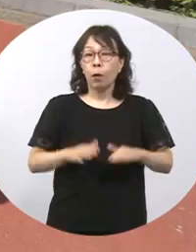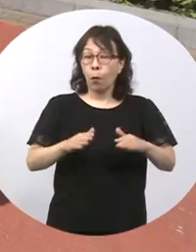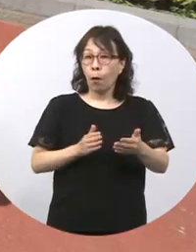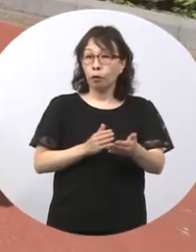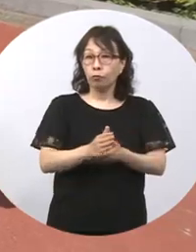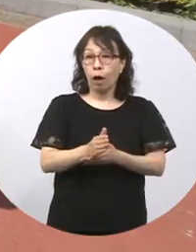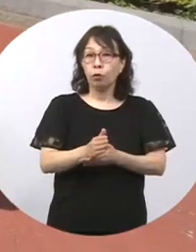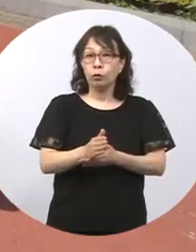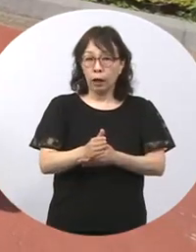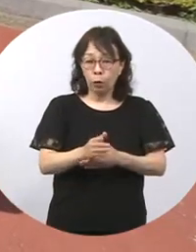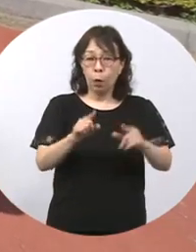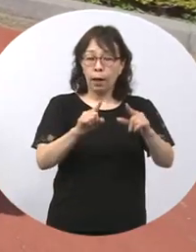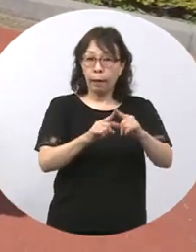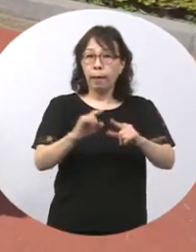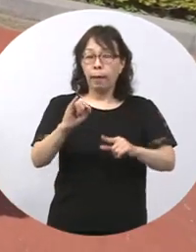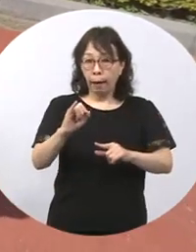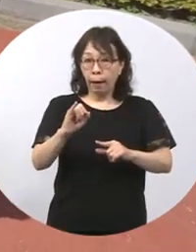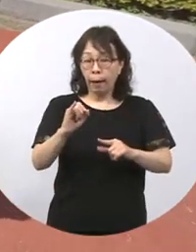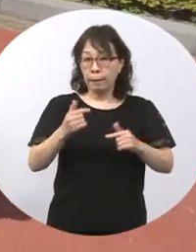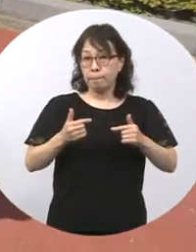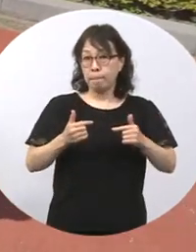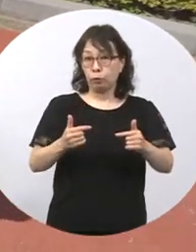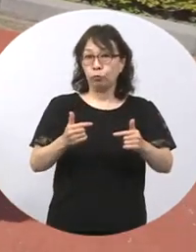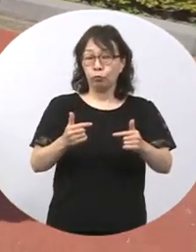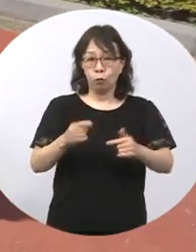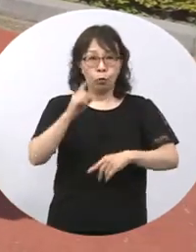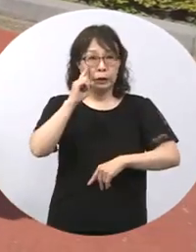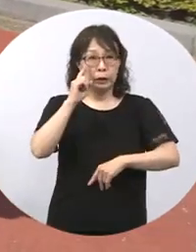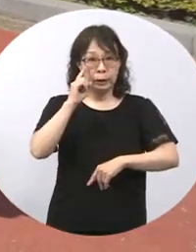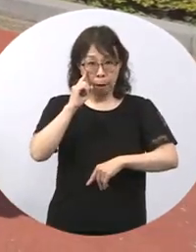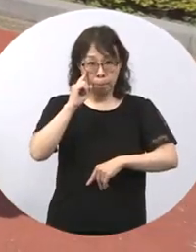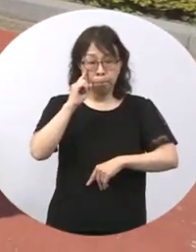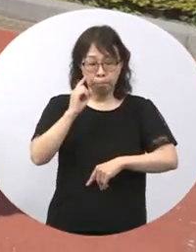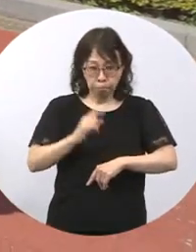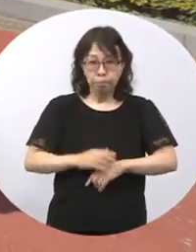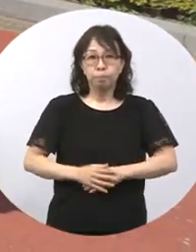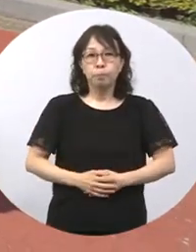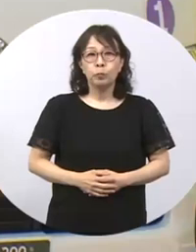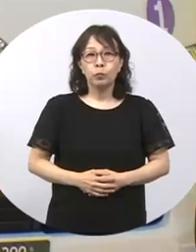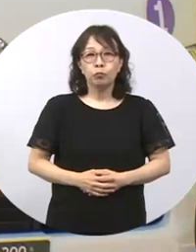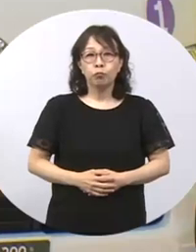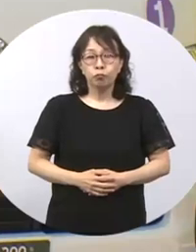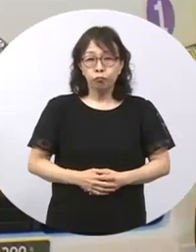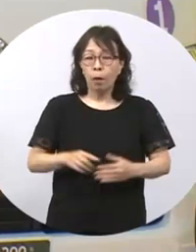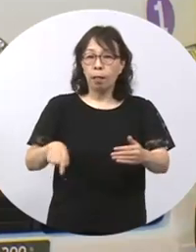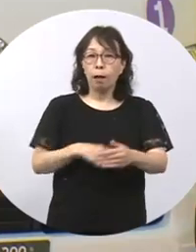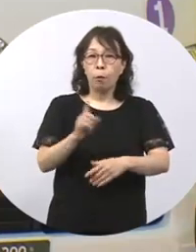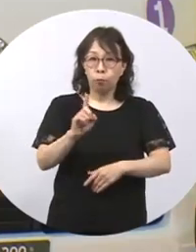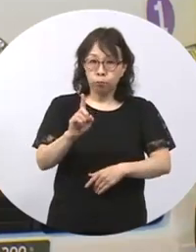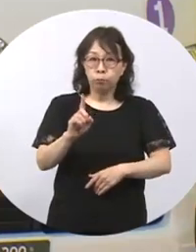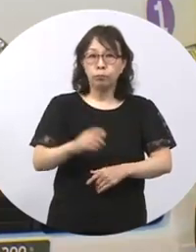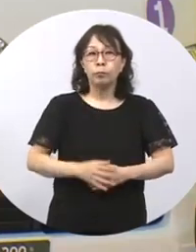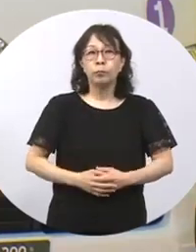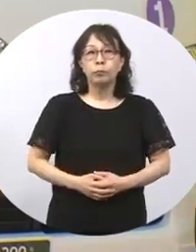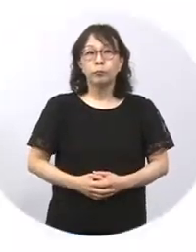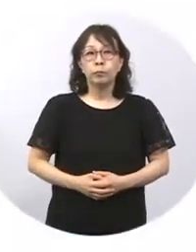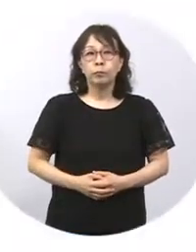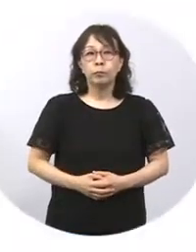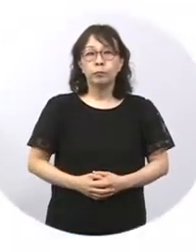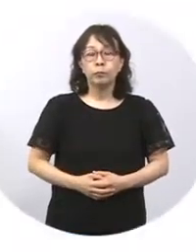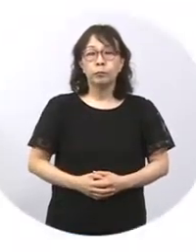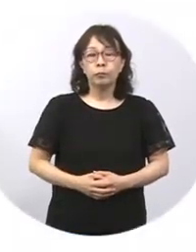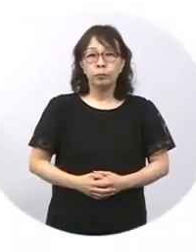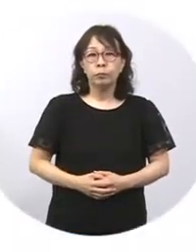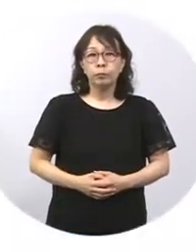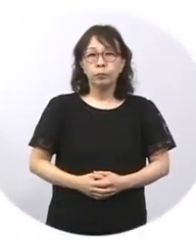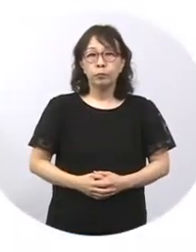スタートしたのが AI オンデマンドバスの実証実験ということなんですが、こちらどういったものなんでしょうか。 はい、今